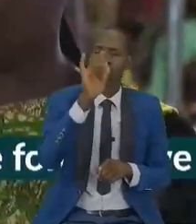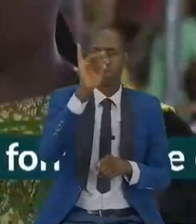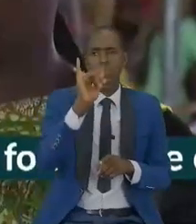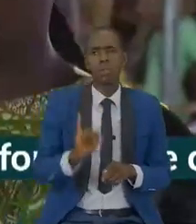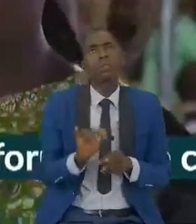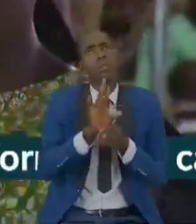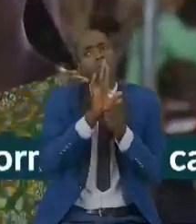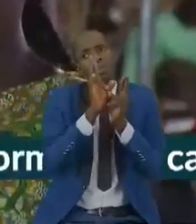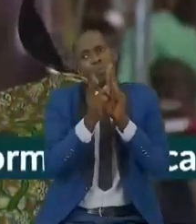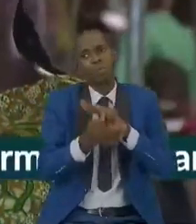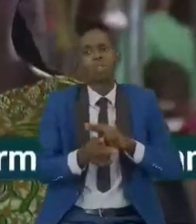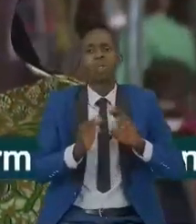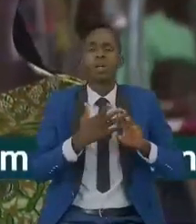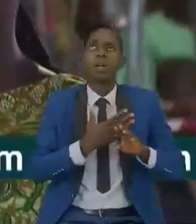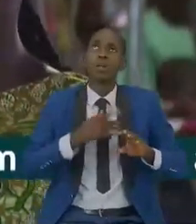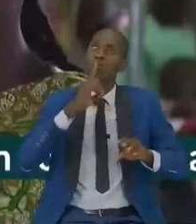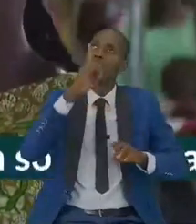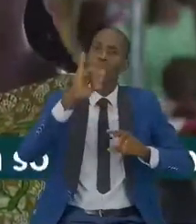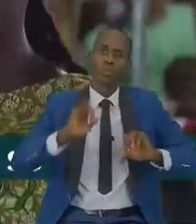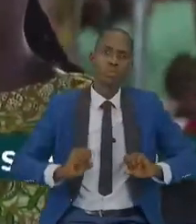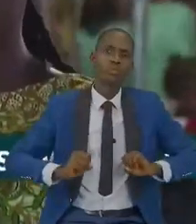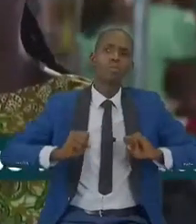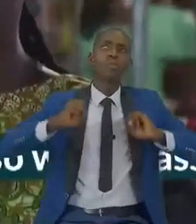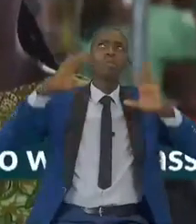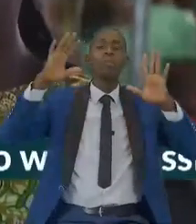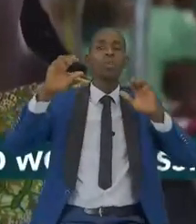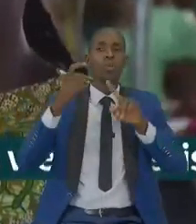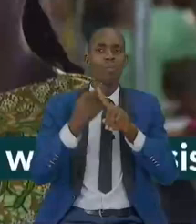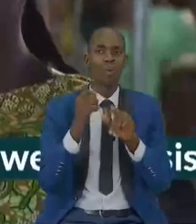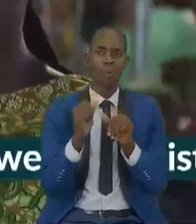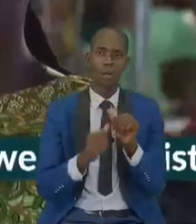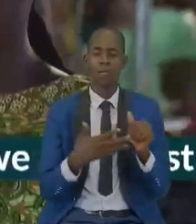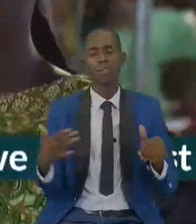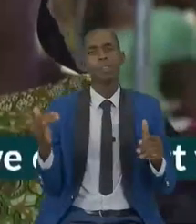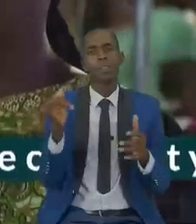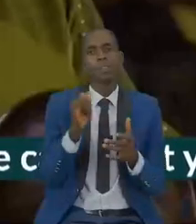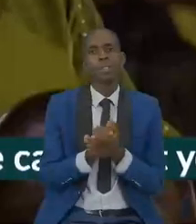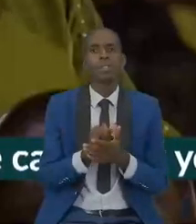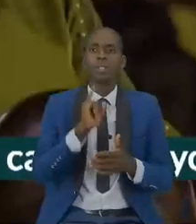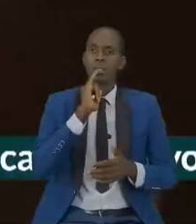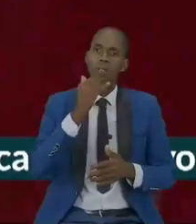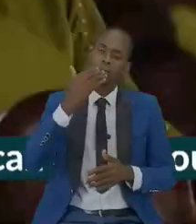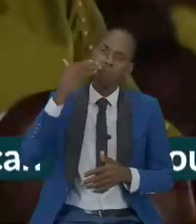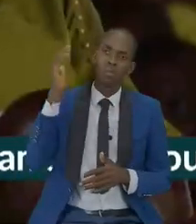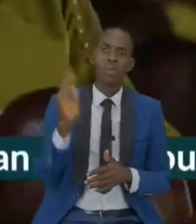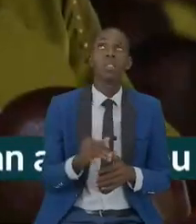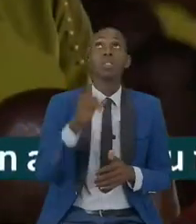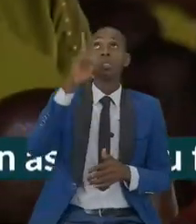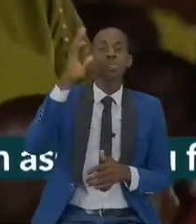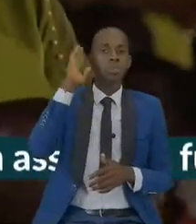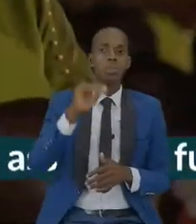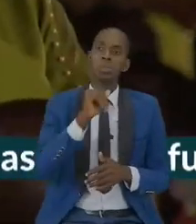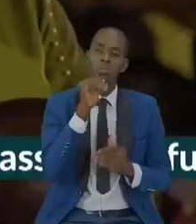Et que il va te pardonner comme tu te repens authentiquement et que tu